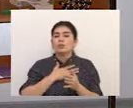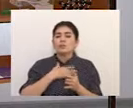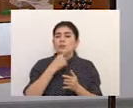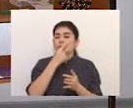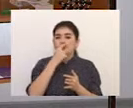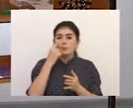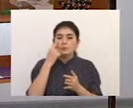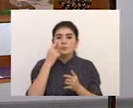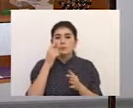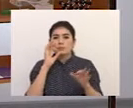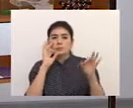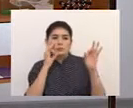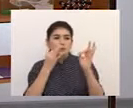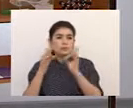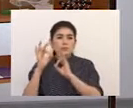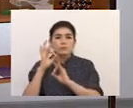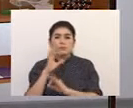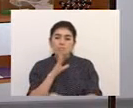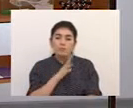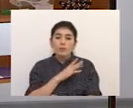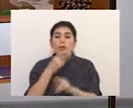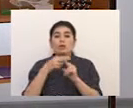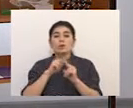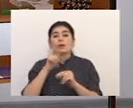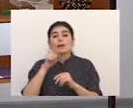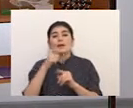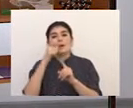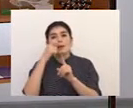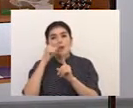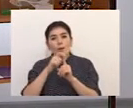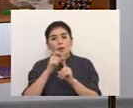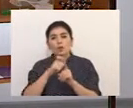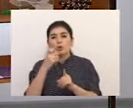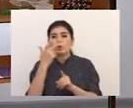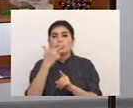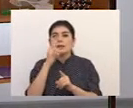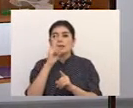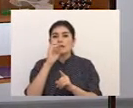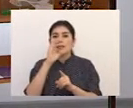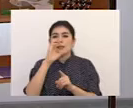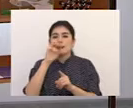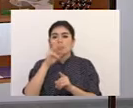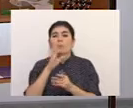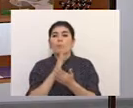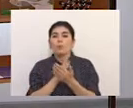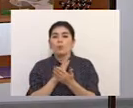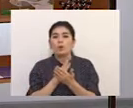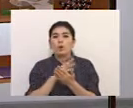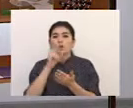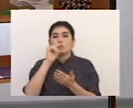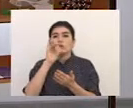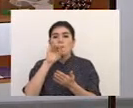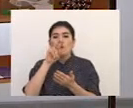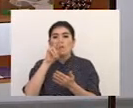ko'zlari bejo boqar edi. Ushbu gapda esa 3ta kesim bor. Ya'ni chulg'ab